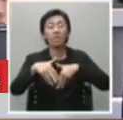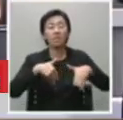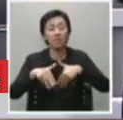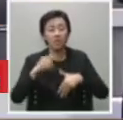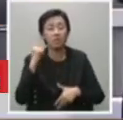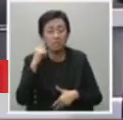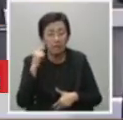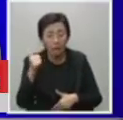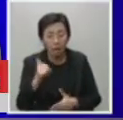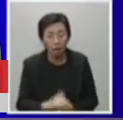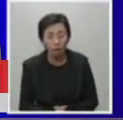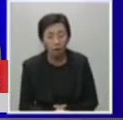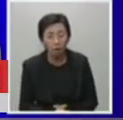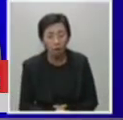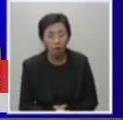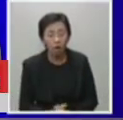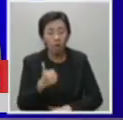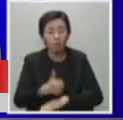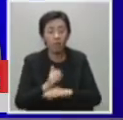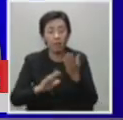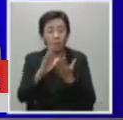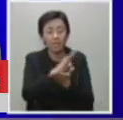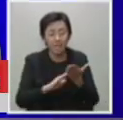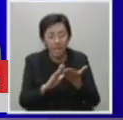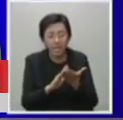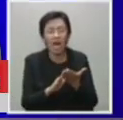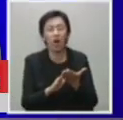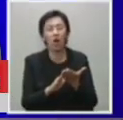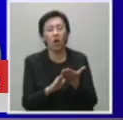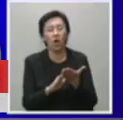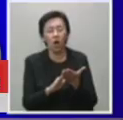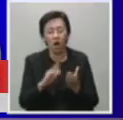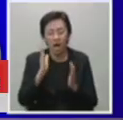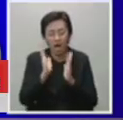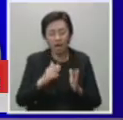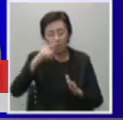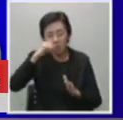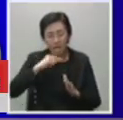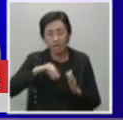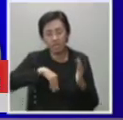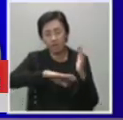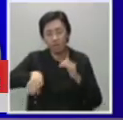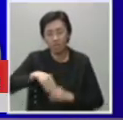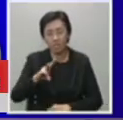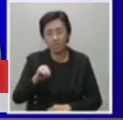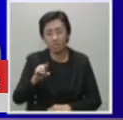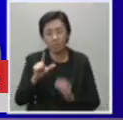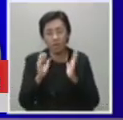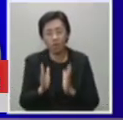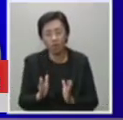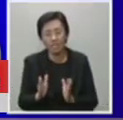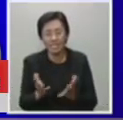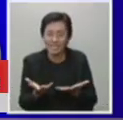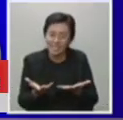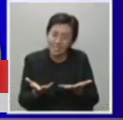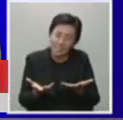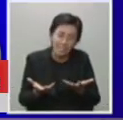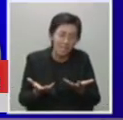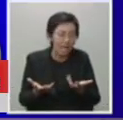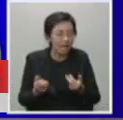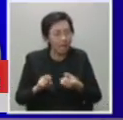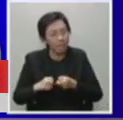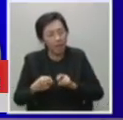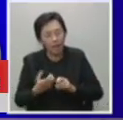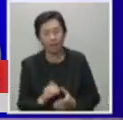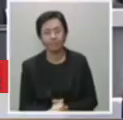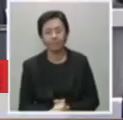จได้แหละครับที่จะมีผู้นำประเทศกำลังขับรถพาคนไทย70ล้านคนท่านประธานครับ